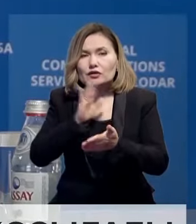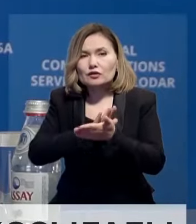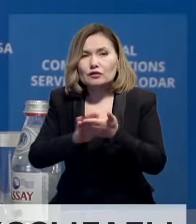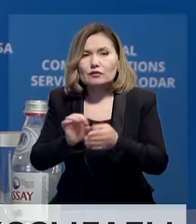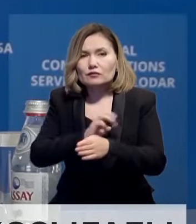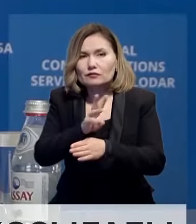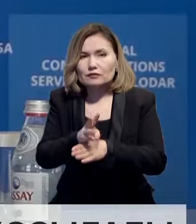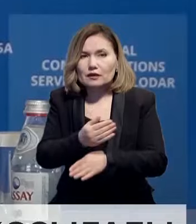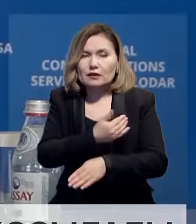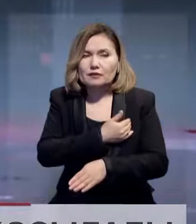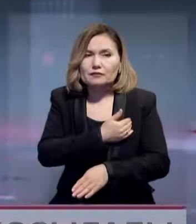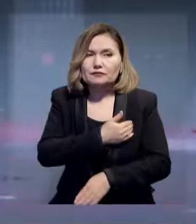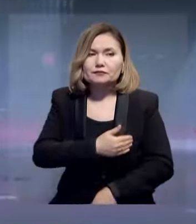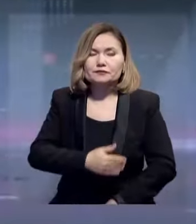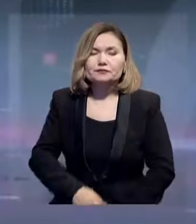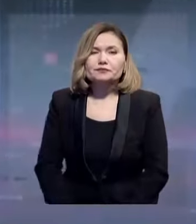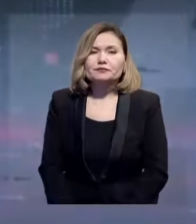табу.